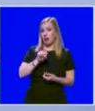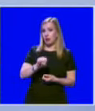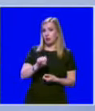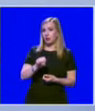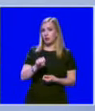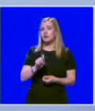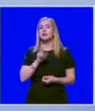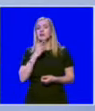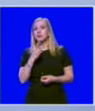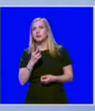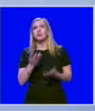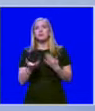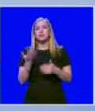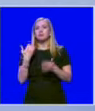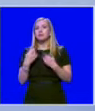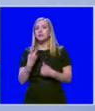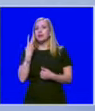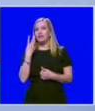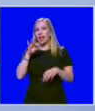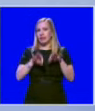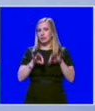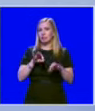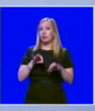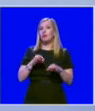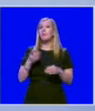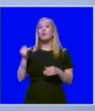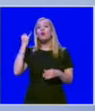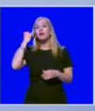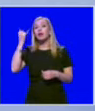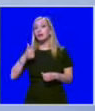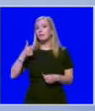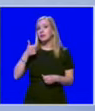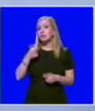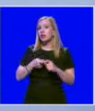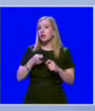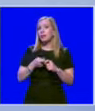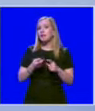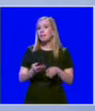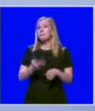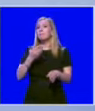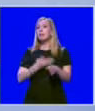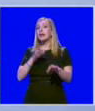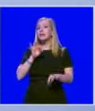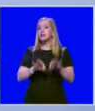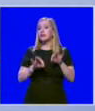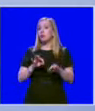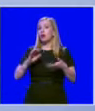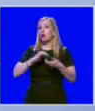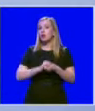ако си спомняте, по инициатива точно на БСП беше направена една предизборна коалиция, точно такъв с